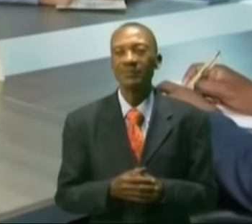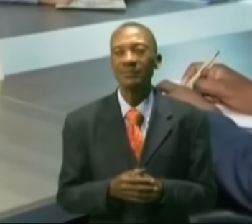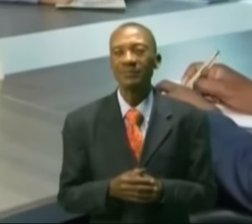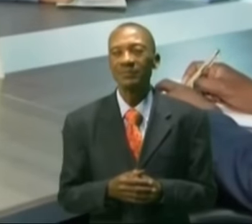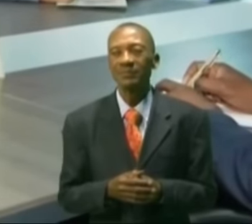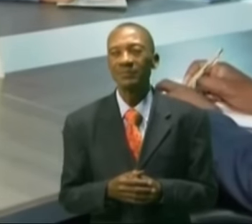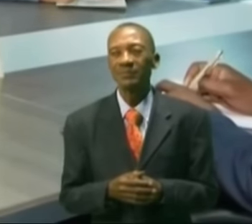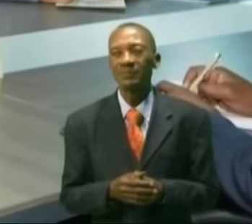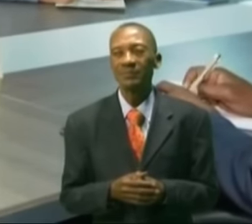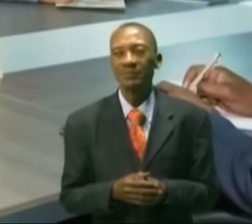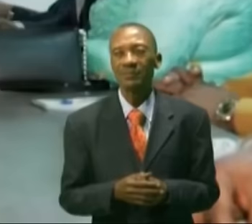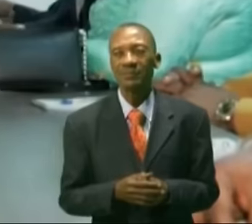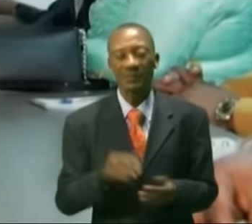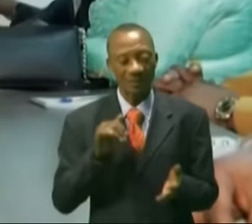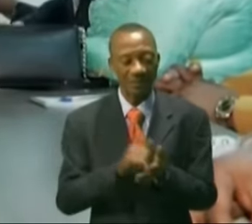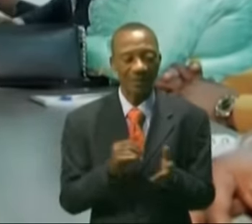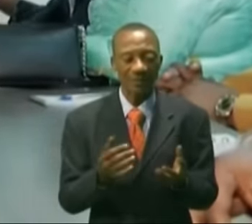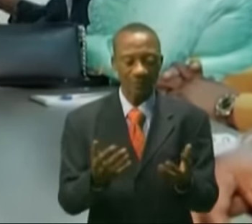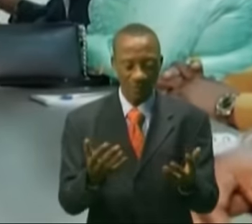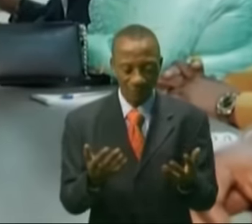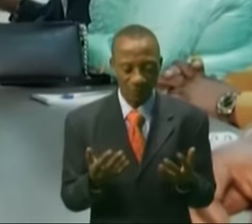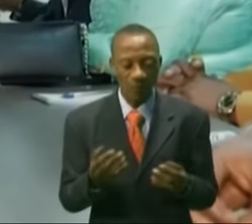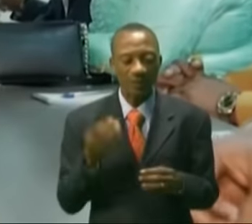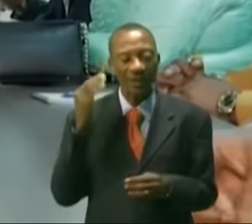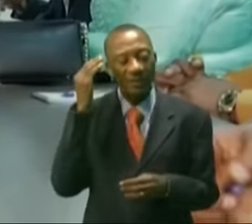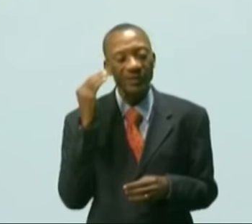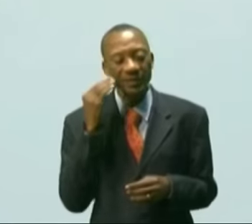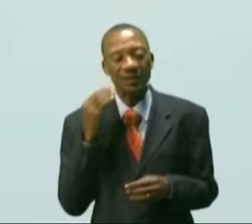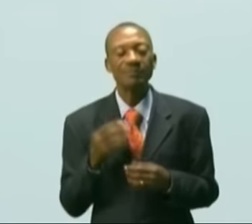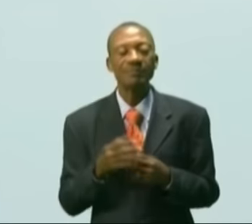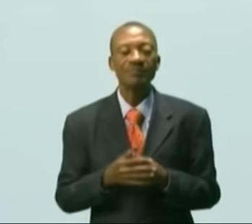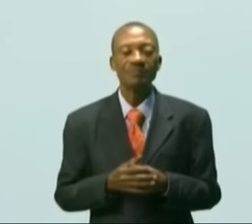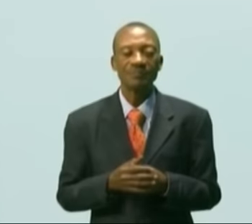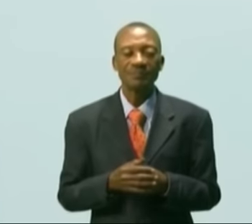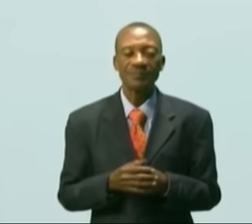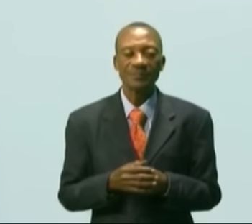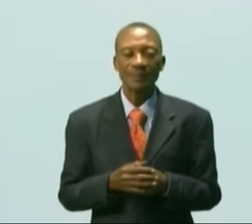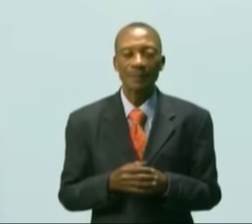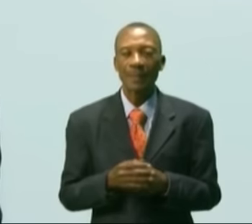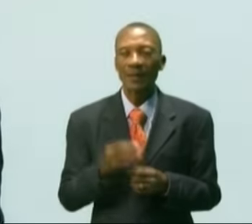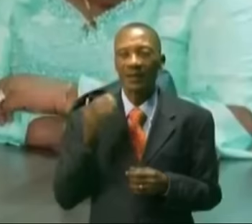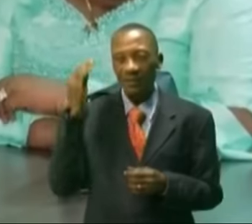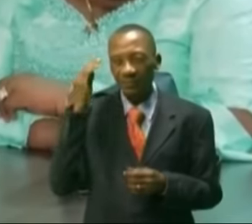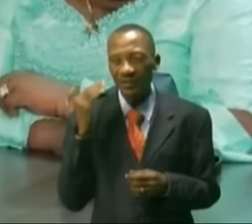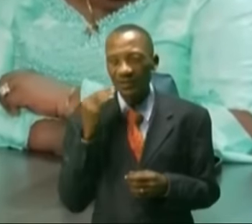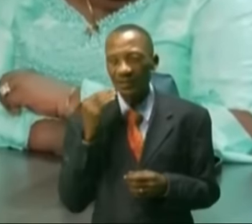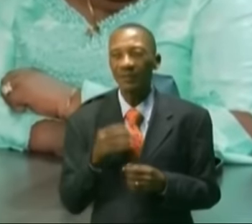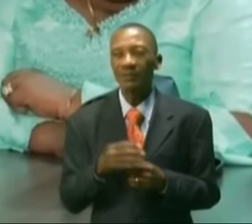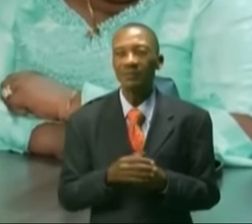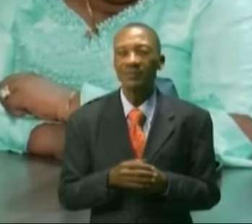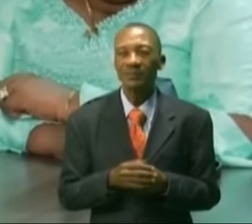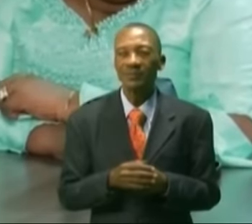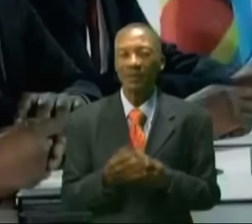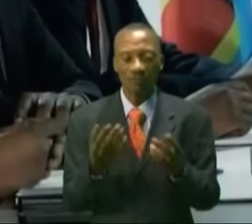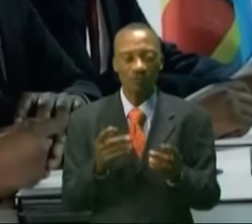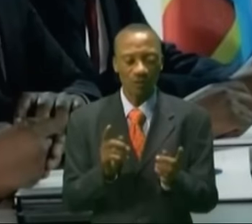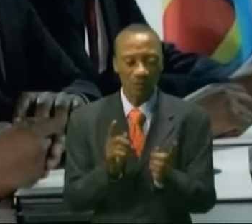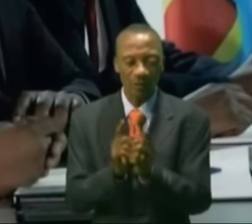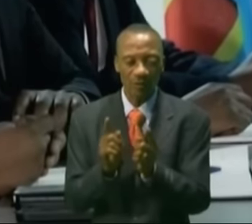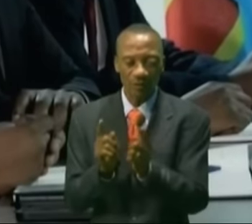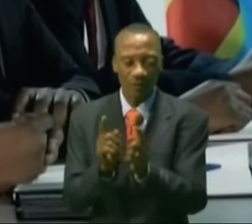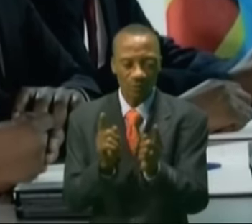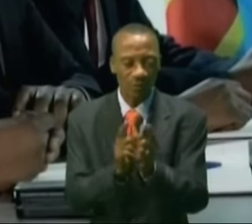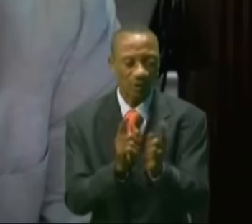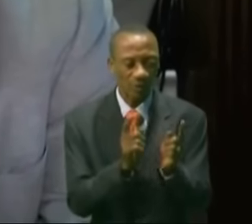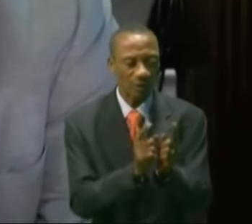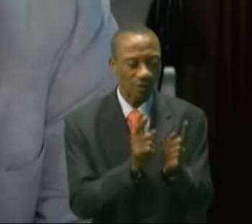Ressources hydrauliques et électricité, le professeur docteur Teddy Luamba Mouba, a rencontré les présidents des conseils d'administration de ces